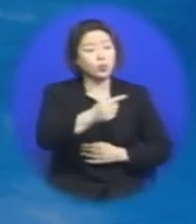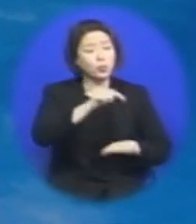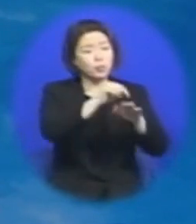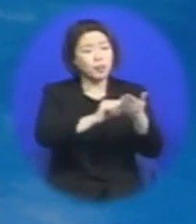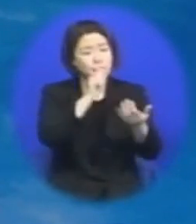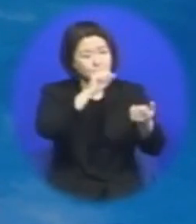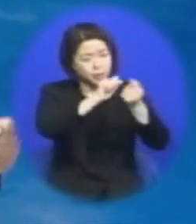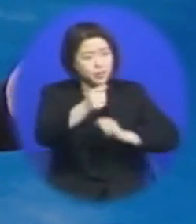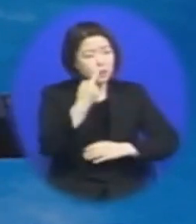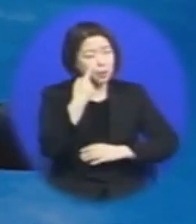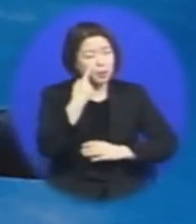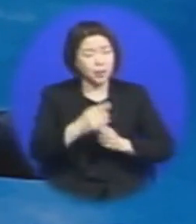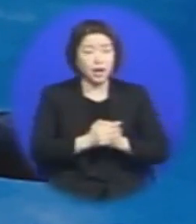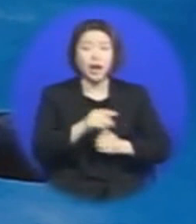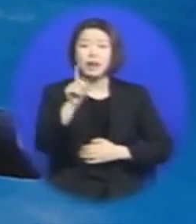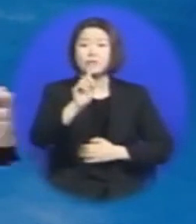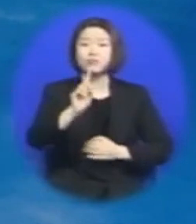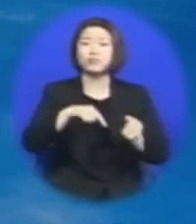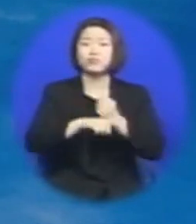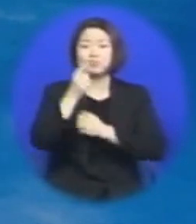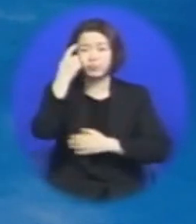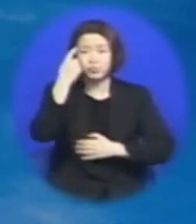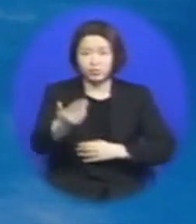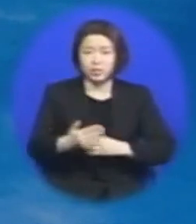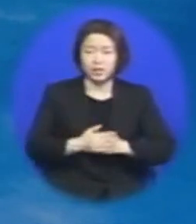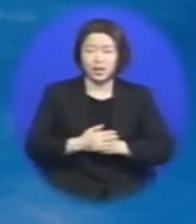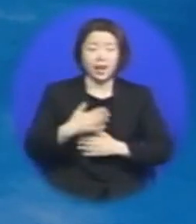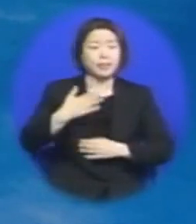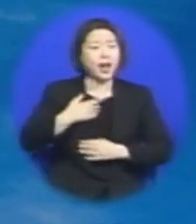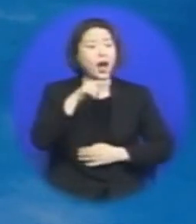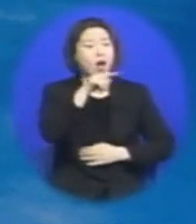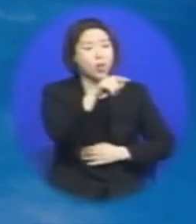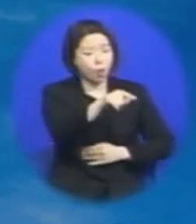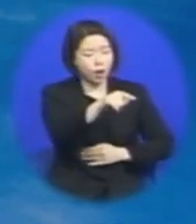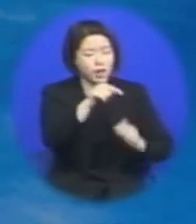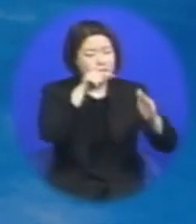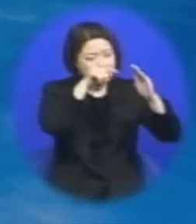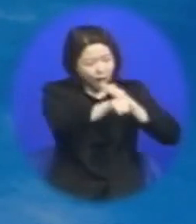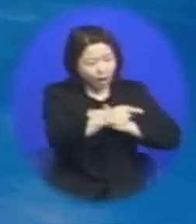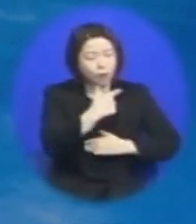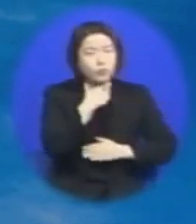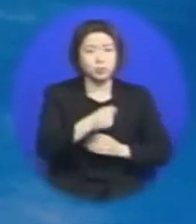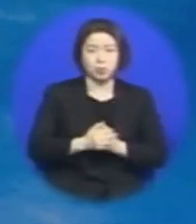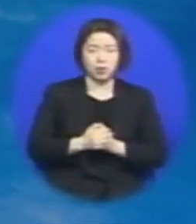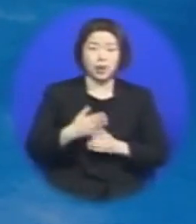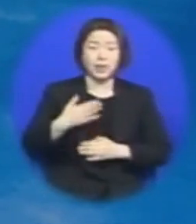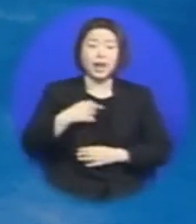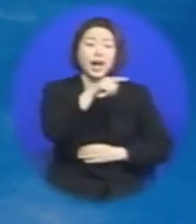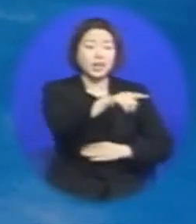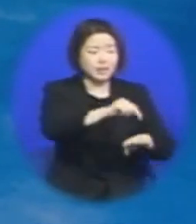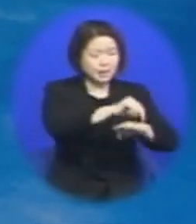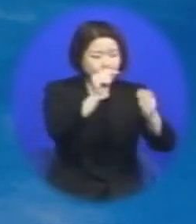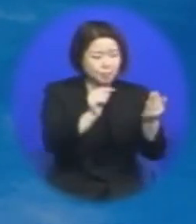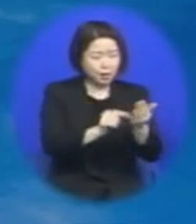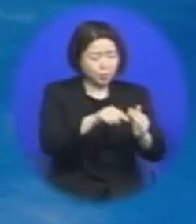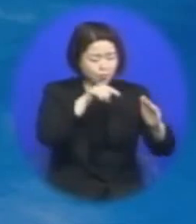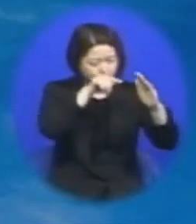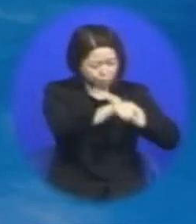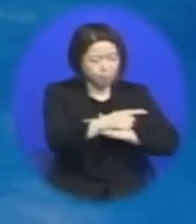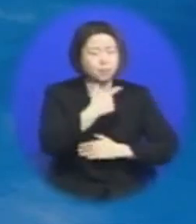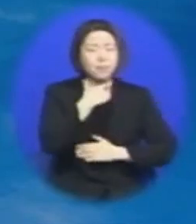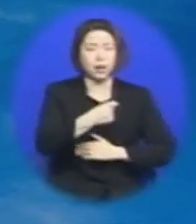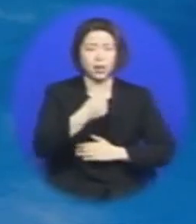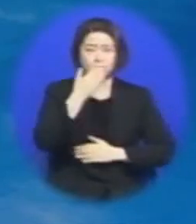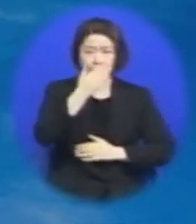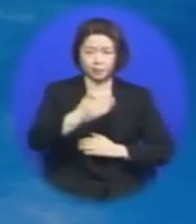찢으라 그건 무슨 뜻이지요 내가 너에게 들어가고 싶다 내가 마 속에 들어가고 싶다는